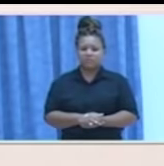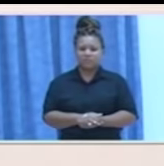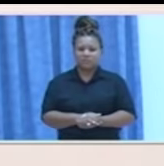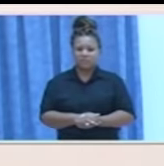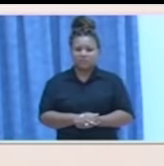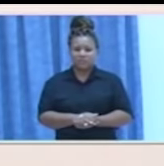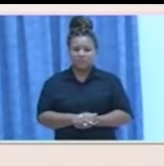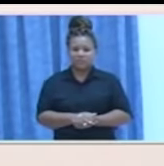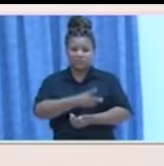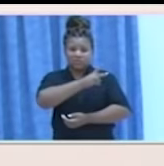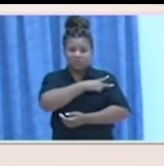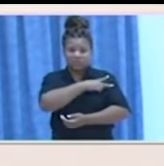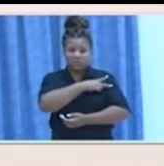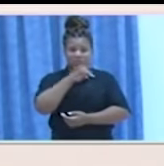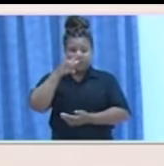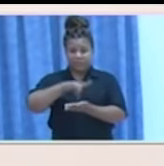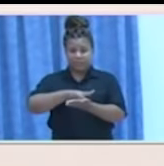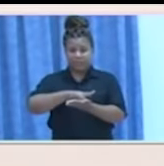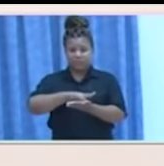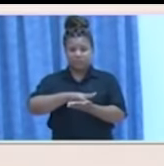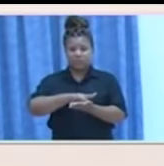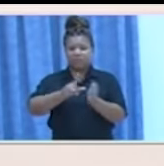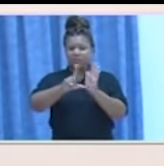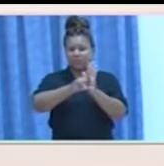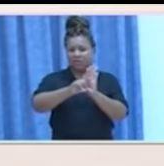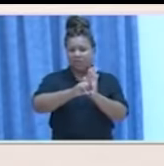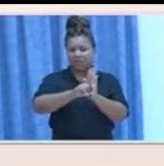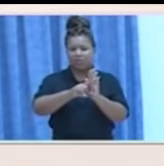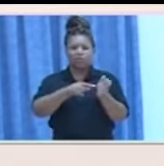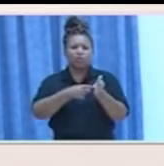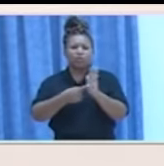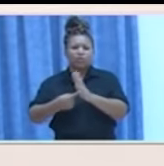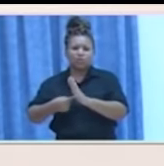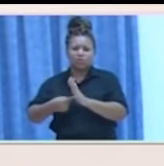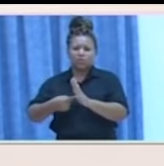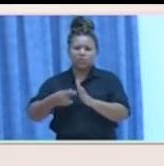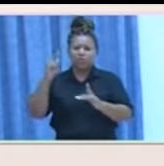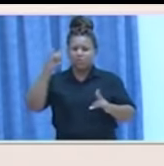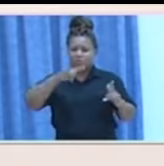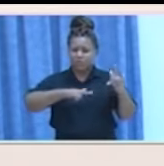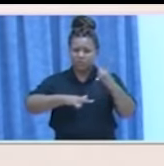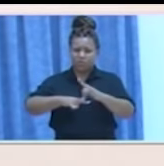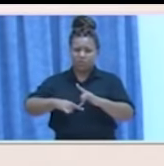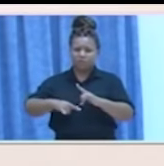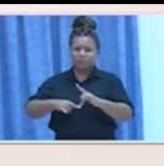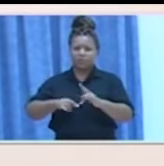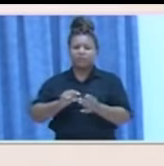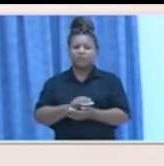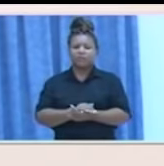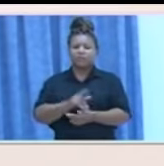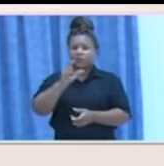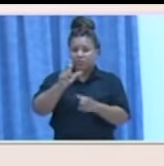un ban ou bien un stop de tout bon arrivée commerciale et privée qui n'a dit mon